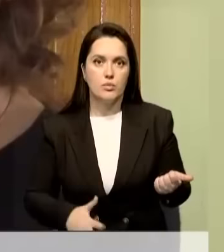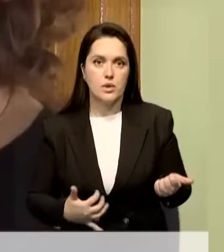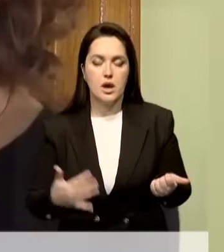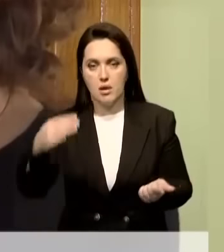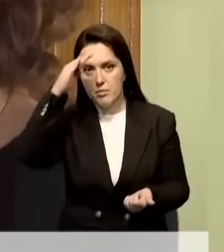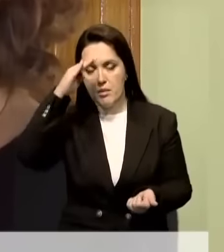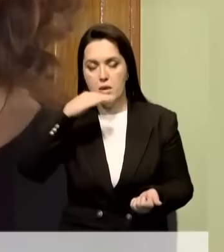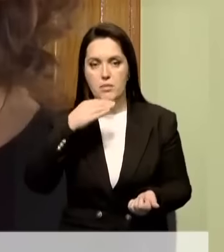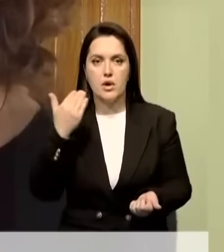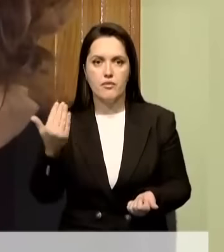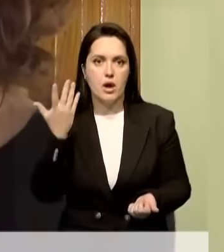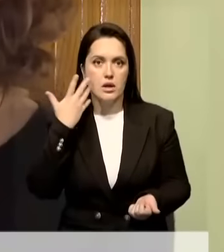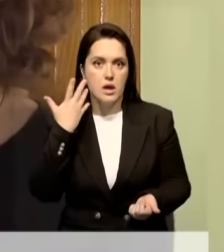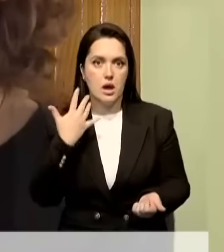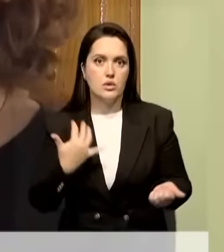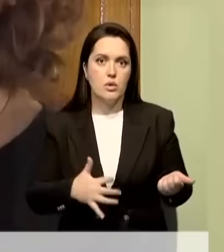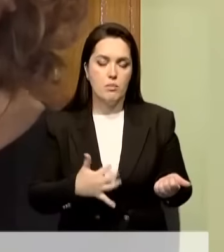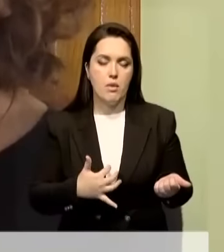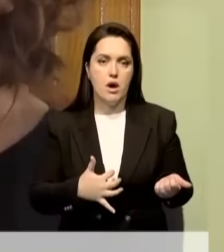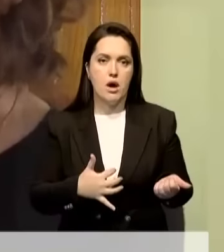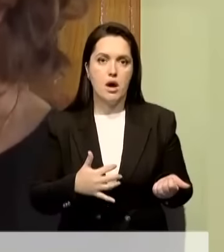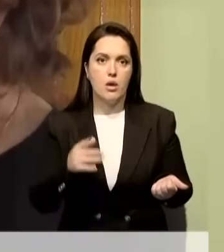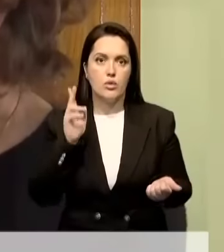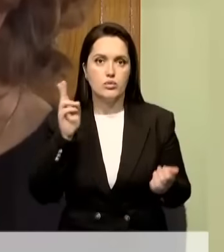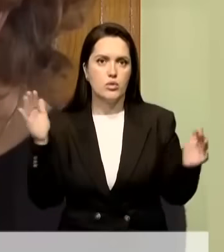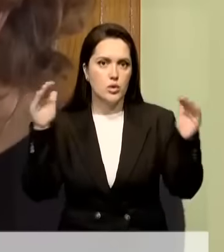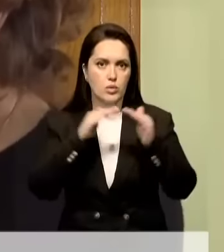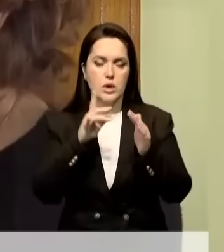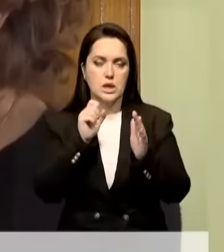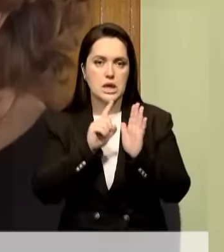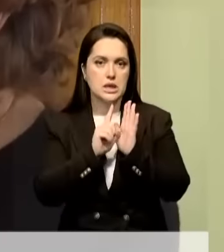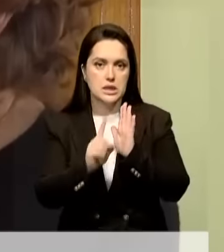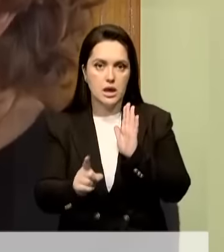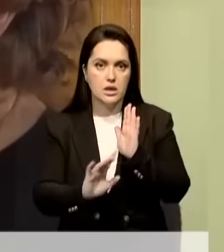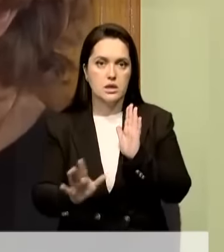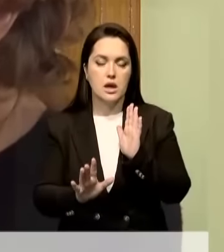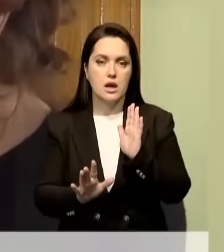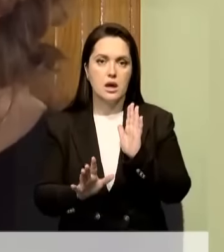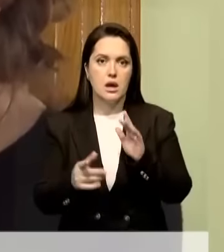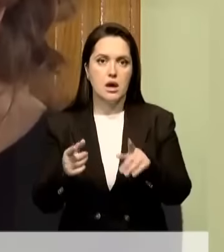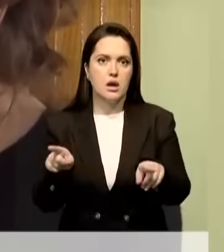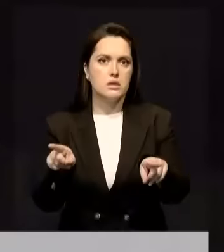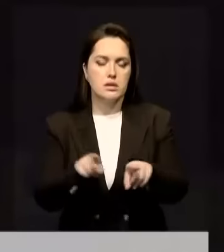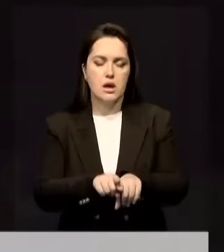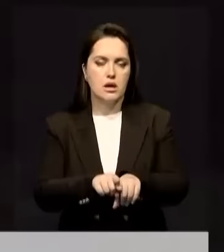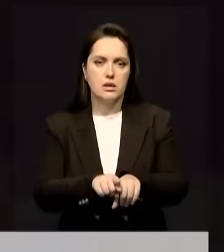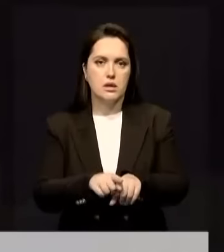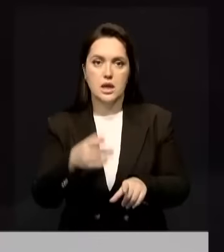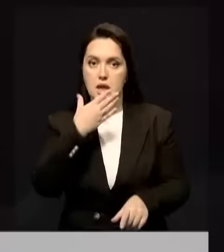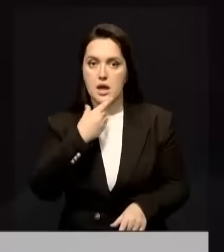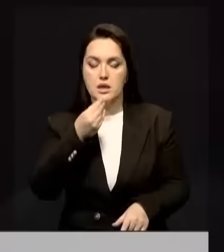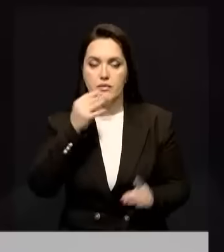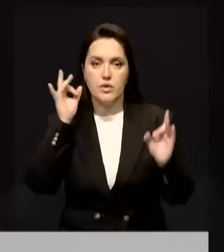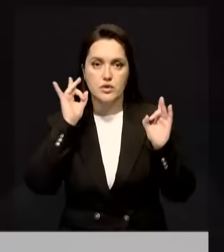Отец у него, когда играл на домбре, вообще в юрту никто не заходил. Потому что это было так волшебно, говорят. То есть семья